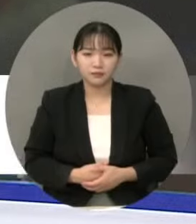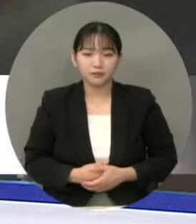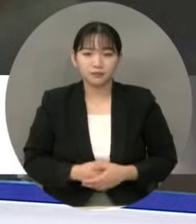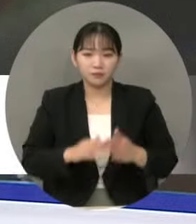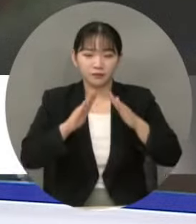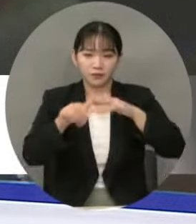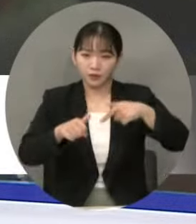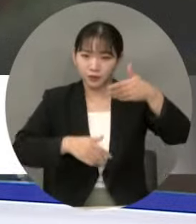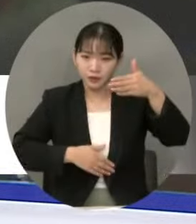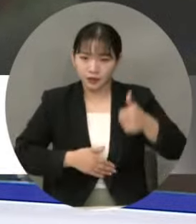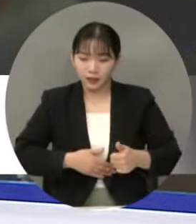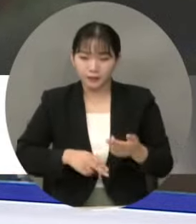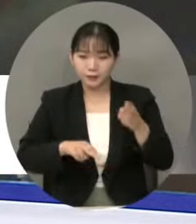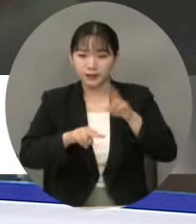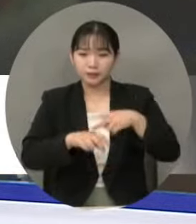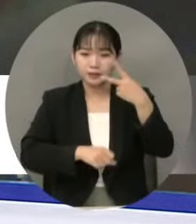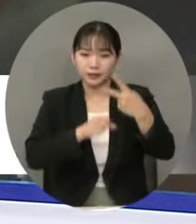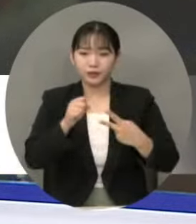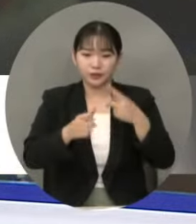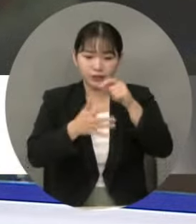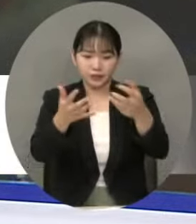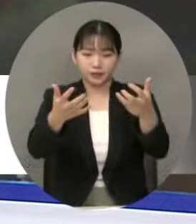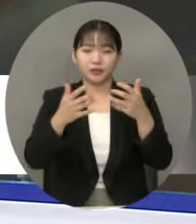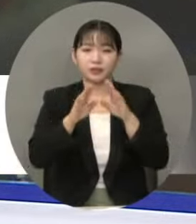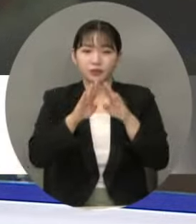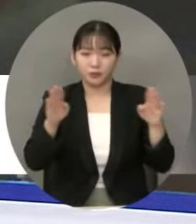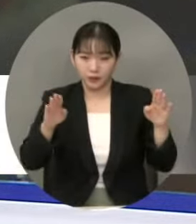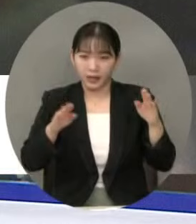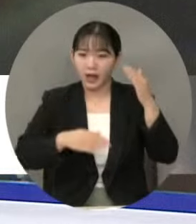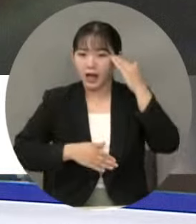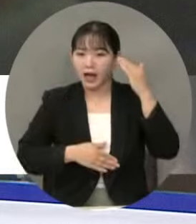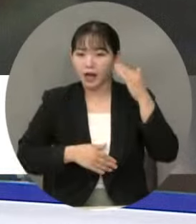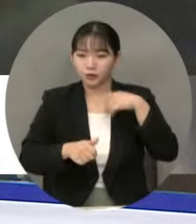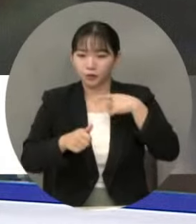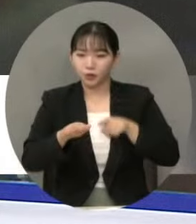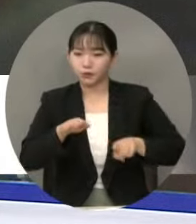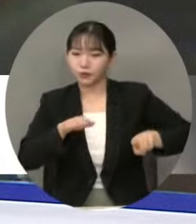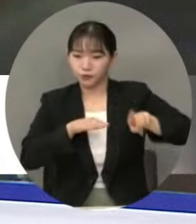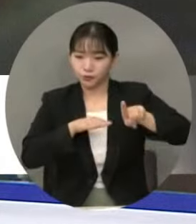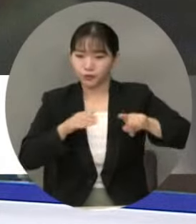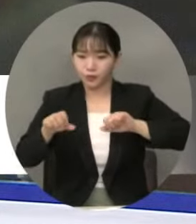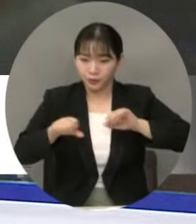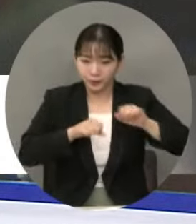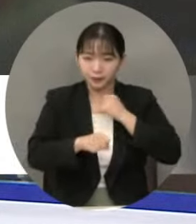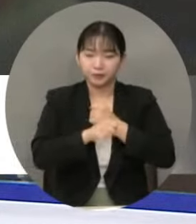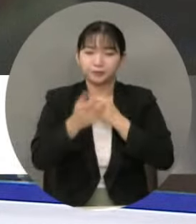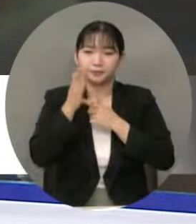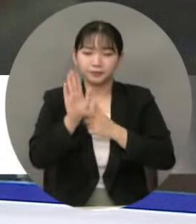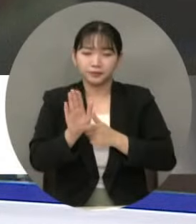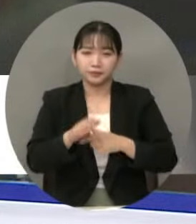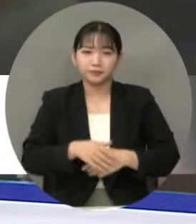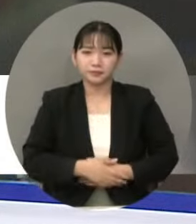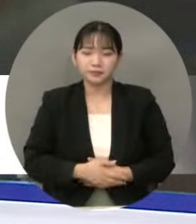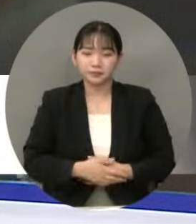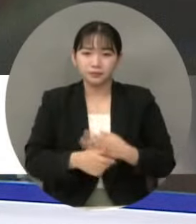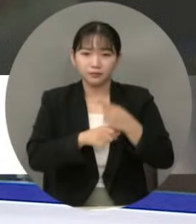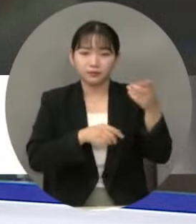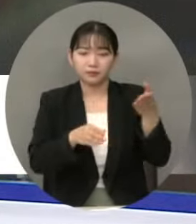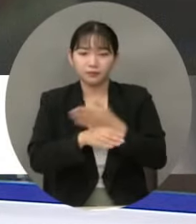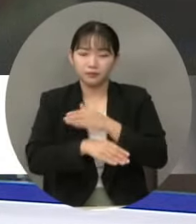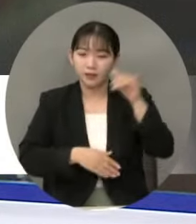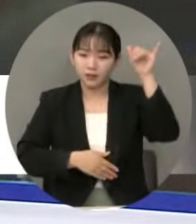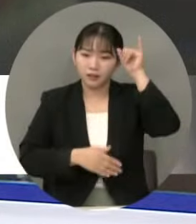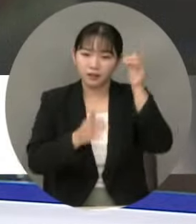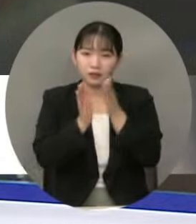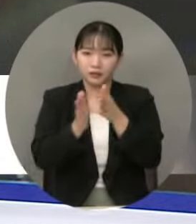김대중 전남 교육감은 취임 2주년 기자회견을 통해 K-에듀 선두 주자로 발돋움하겠다고 밝혔습니다. 내년부터